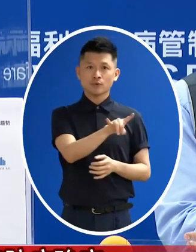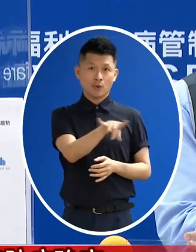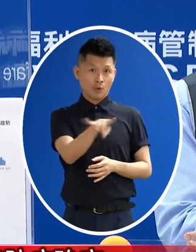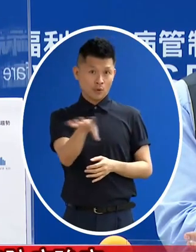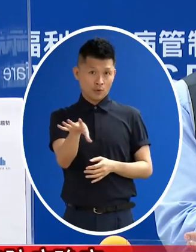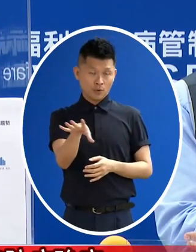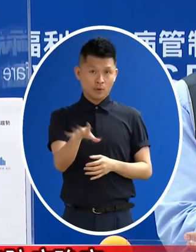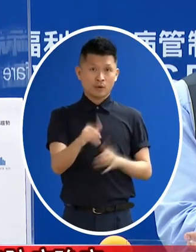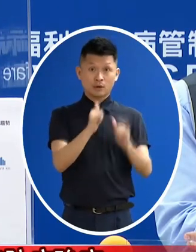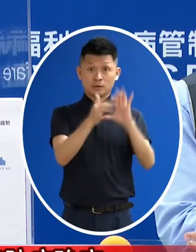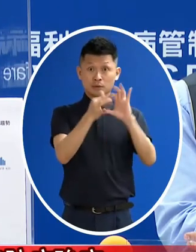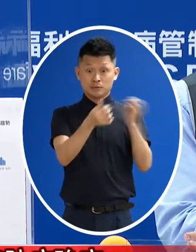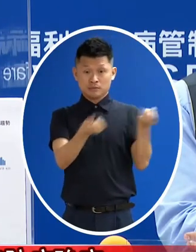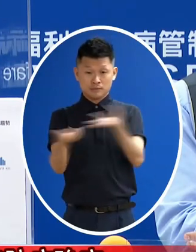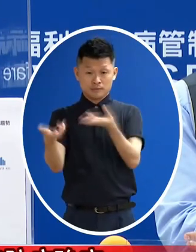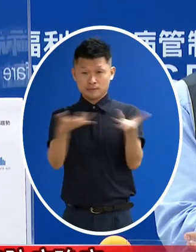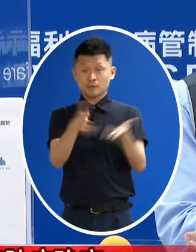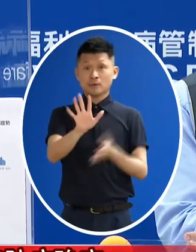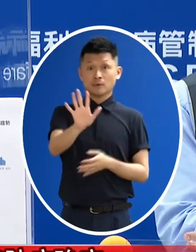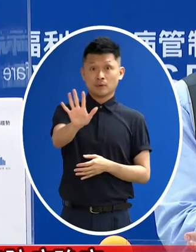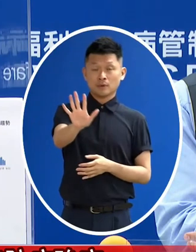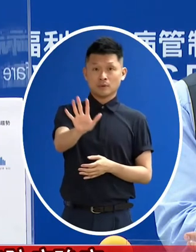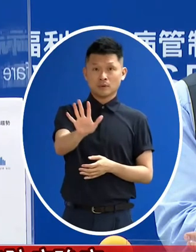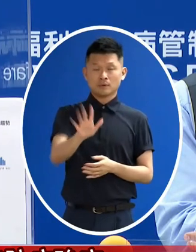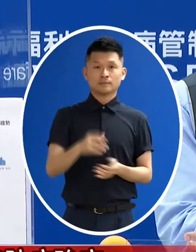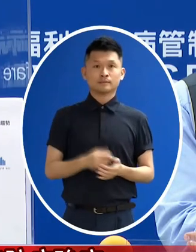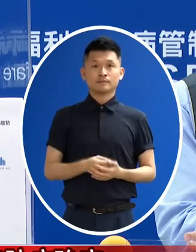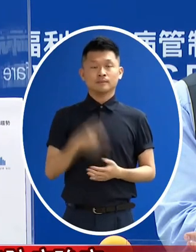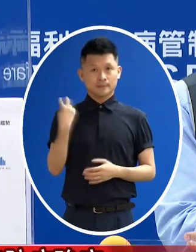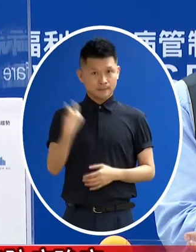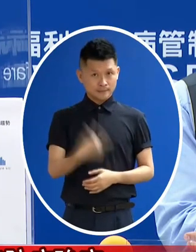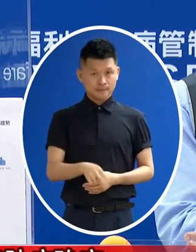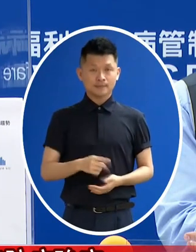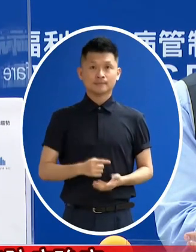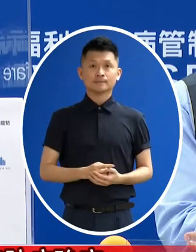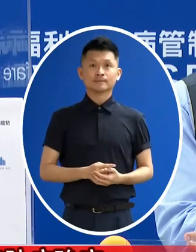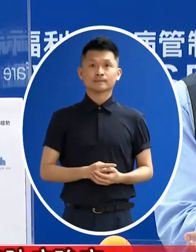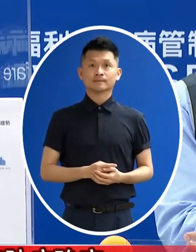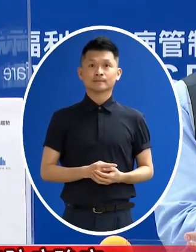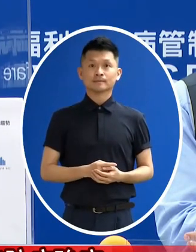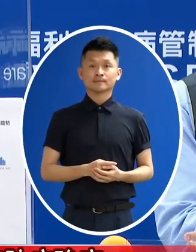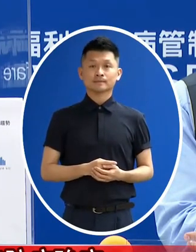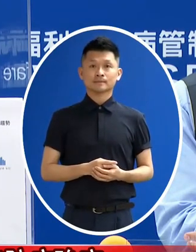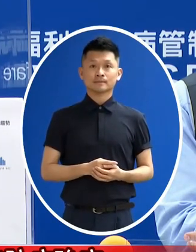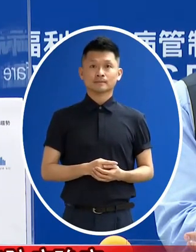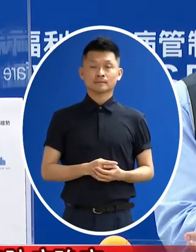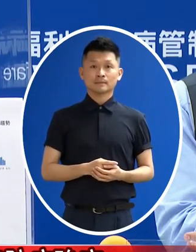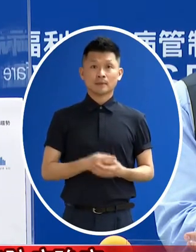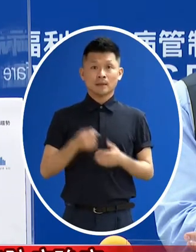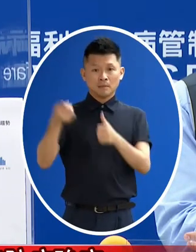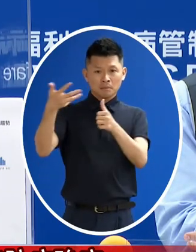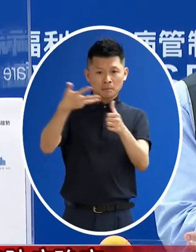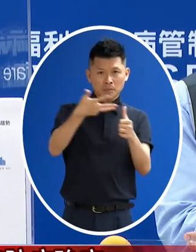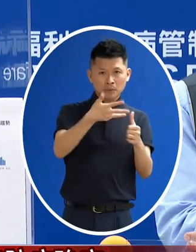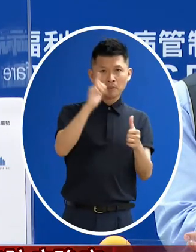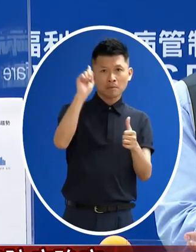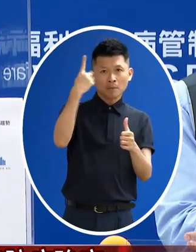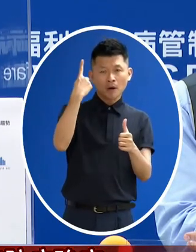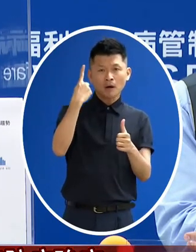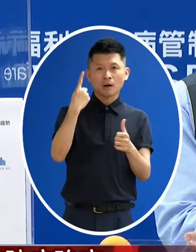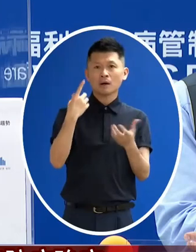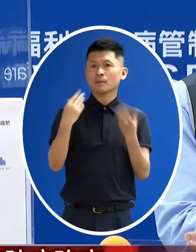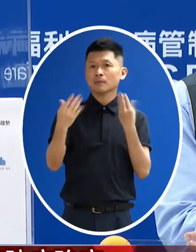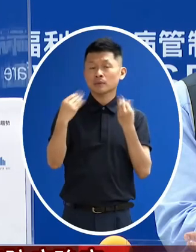社区感染、社区群聚，那十起一个就是没有感染源的、不知感染源